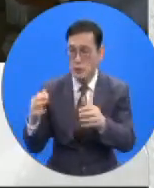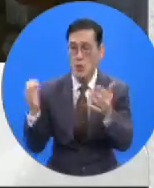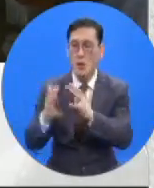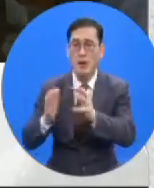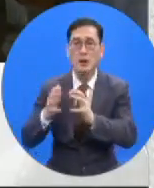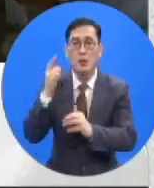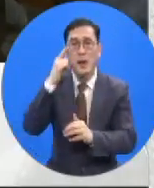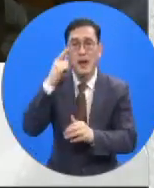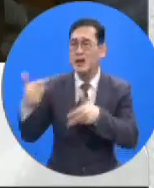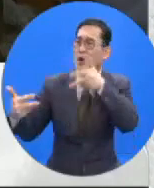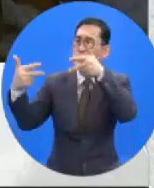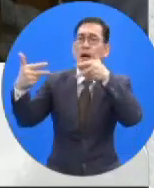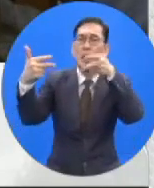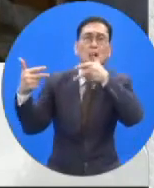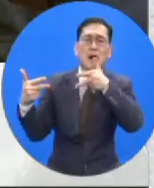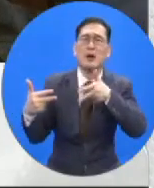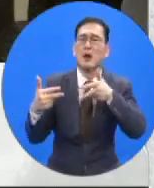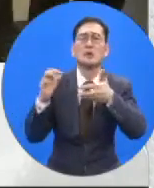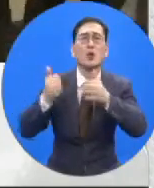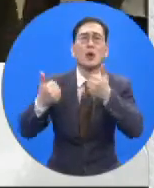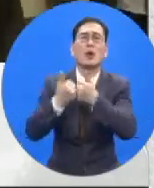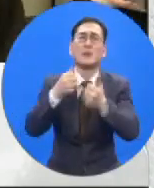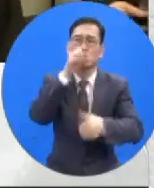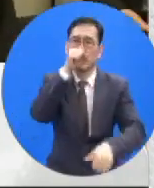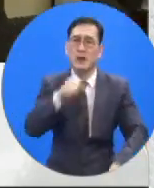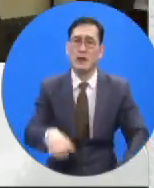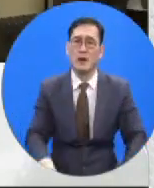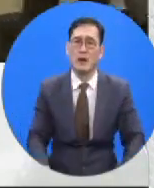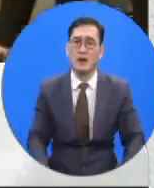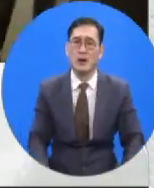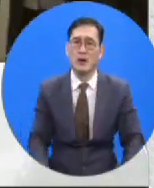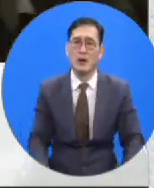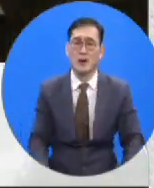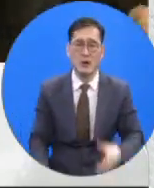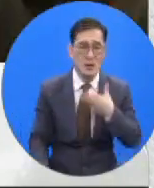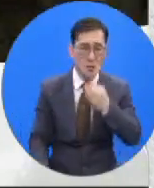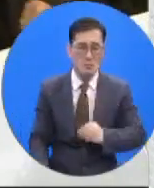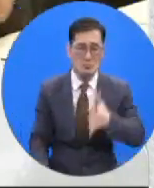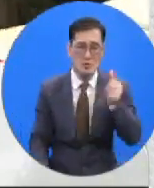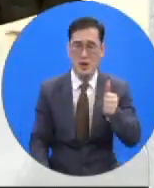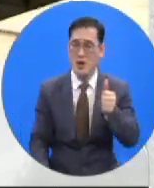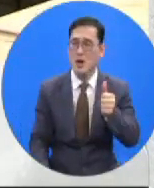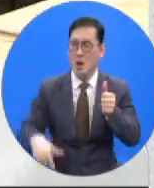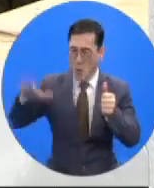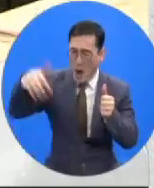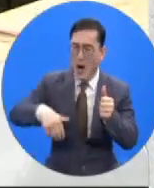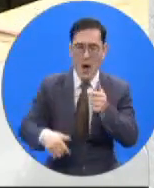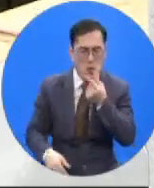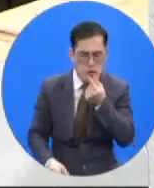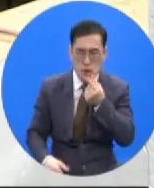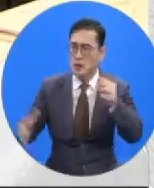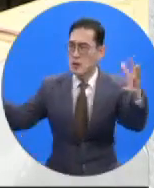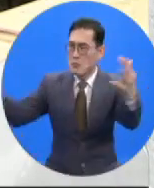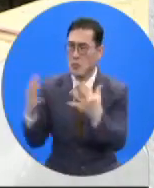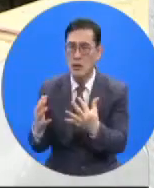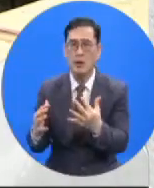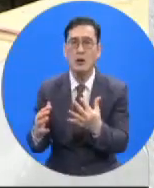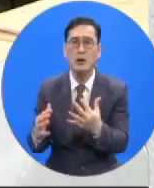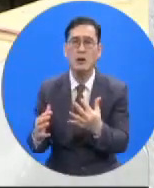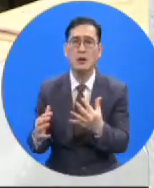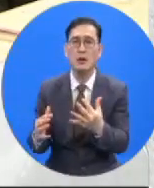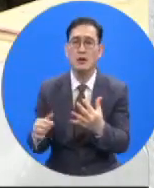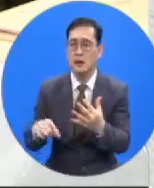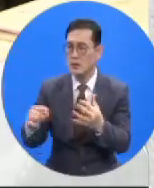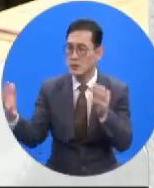해서 해서 그렇게 할 수 있냐 또 아프기까지 하고 그러면 지금이야말로 리더쉽과 컨트롤 파워가 모범이 되는